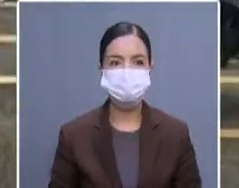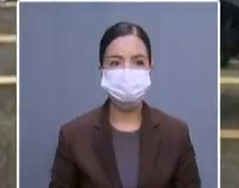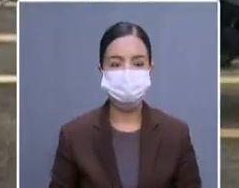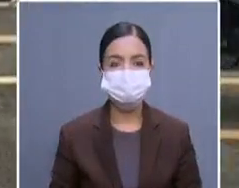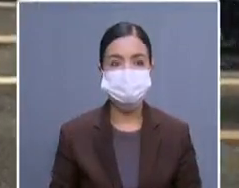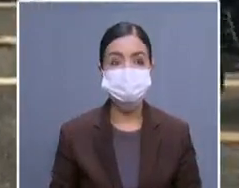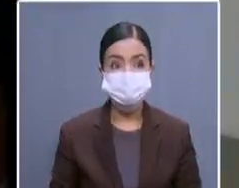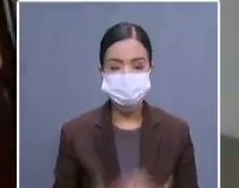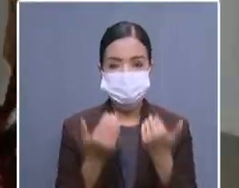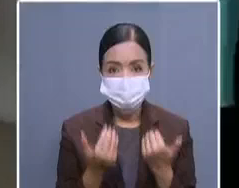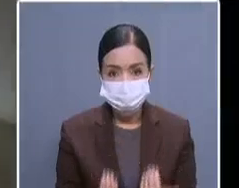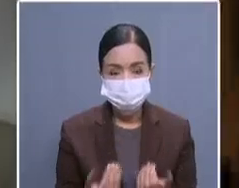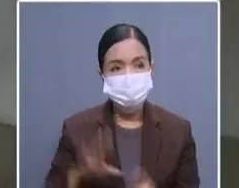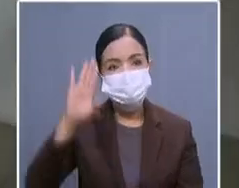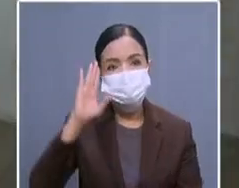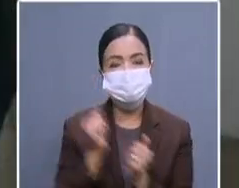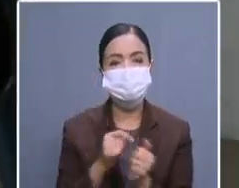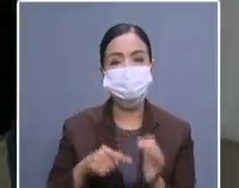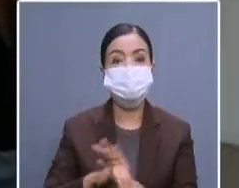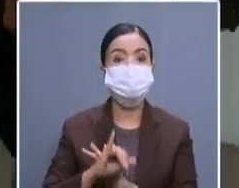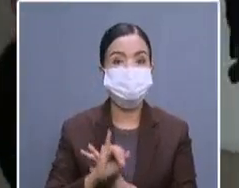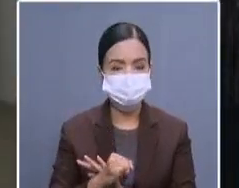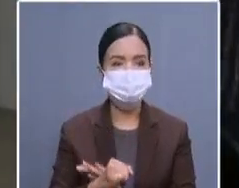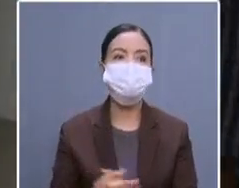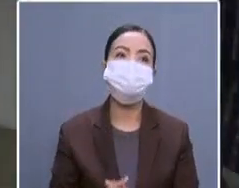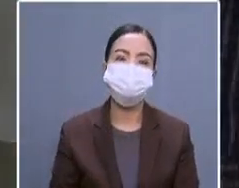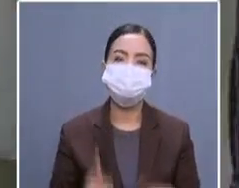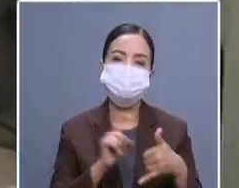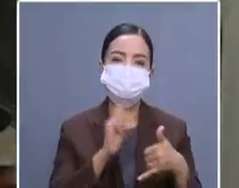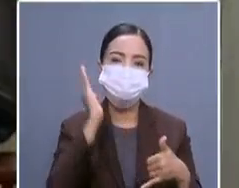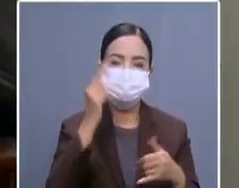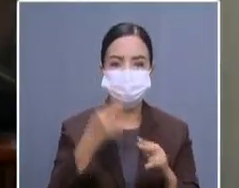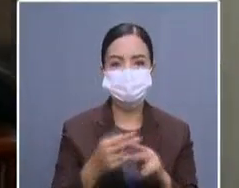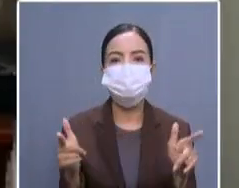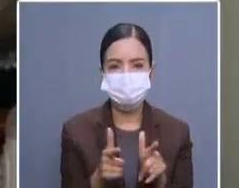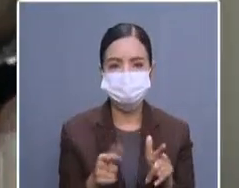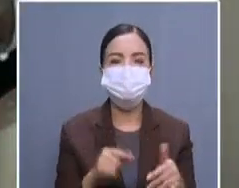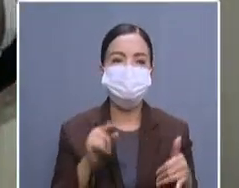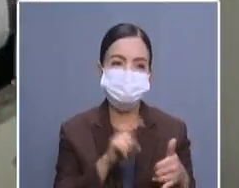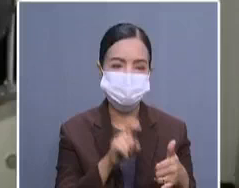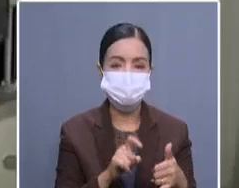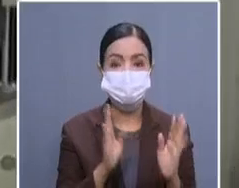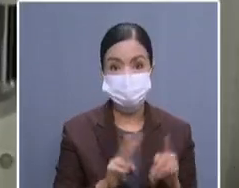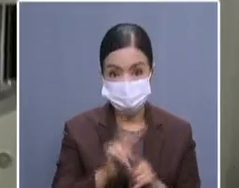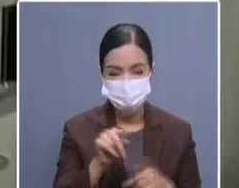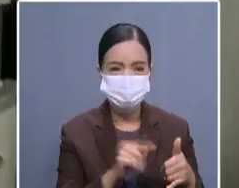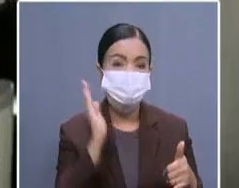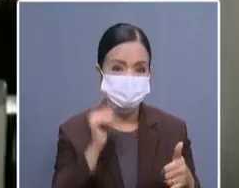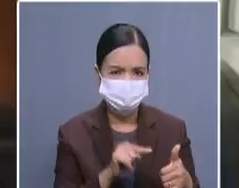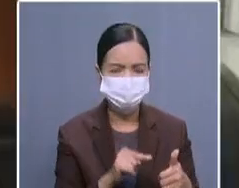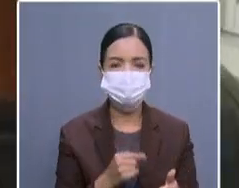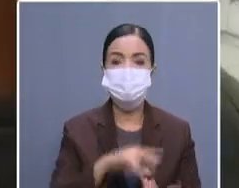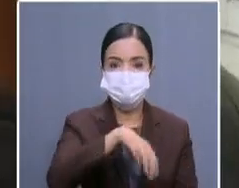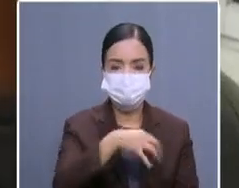และวันนี้นะคะตำรวจภูธรจังหวัดจันทบุรีก็ได้มีการสอบถามนายเล็กนะคะเหยื่อรายที่2ถึงเหตุการณ์ที่เกิดขึ้นเมื่อวัน